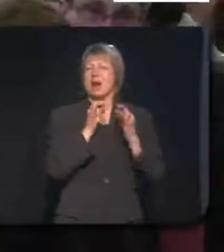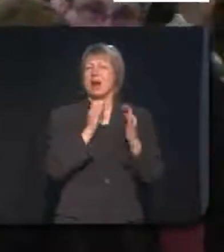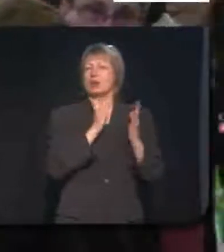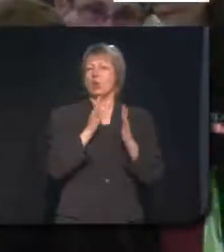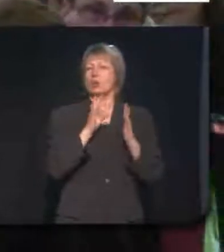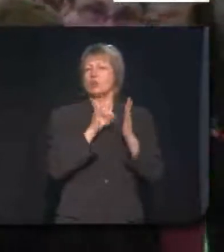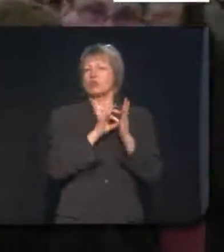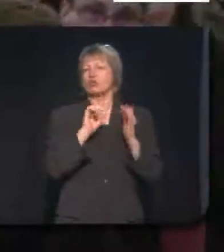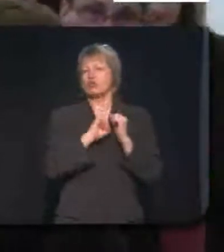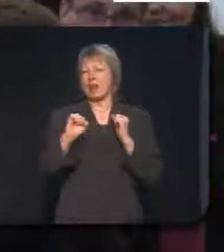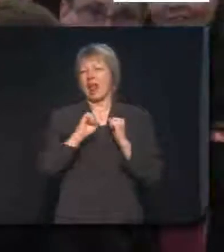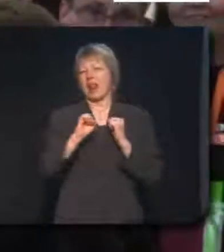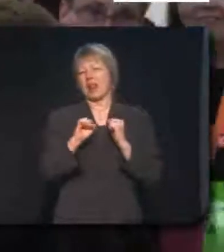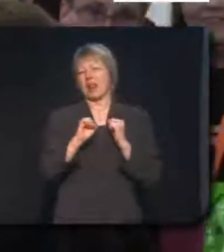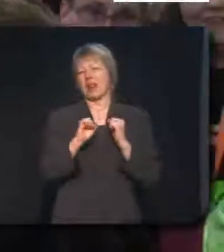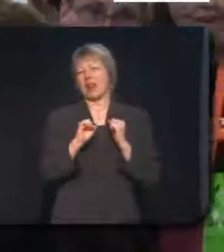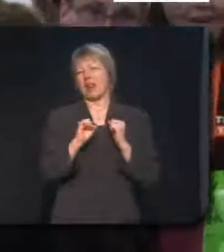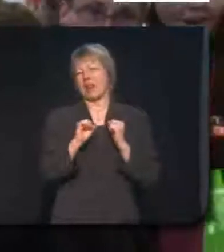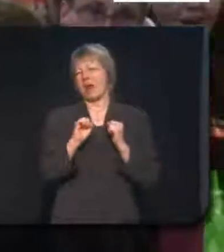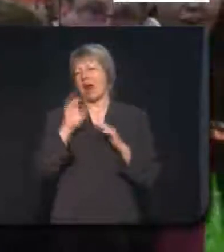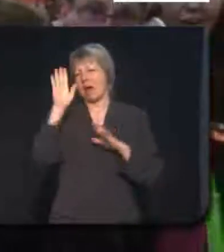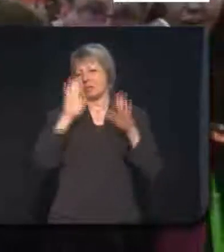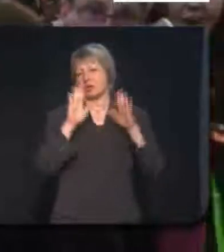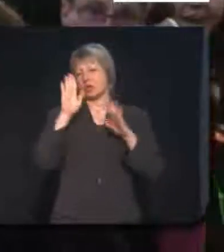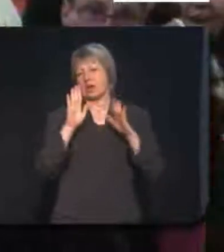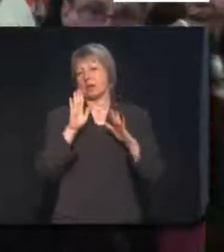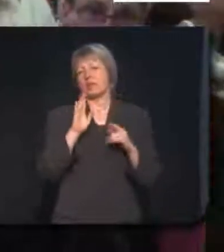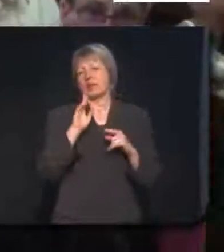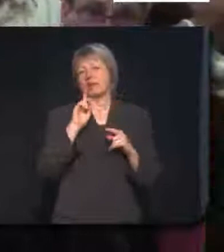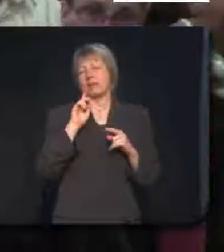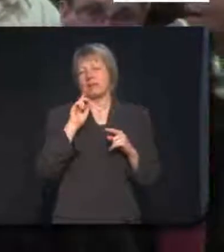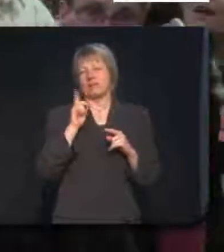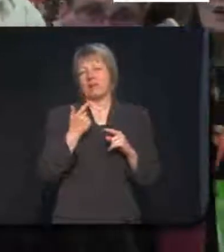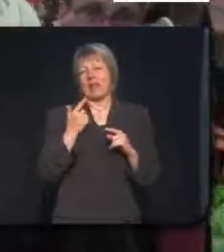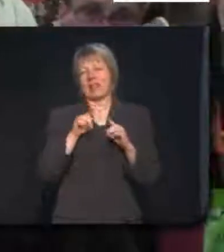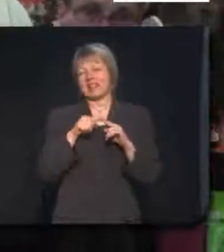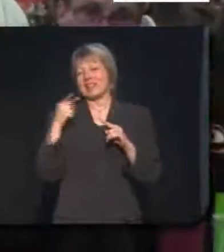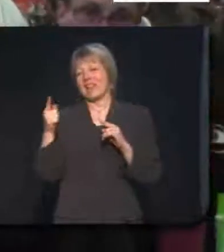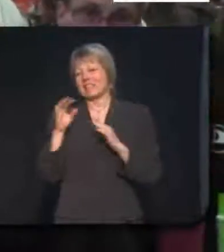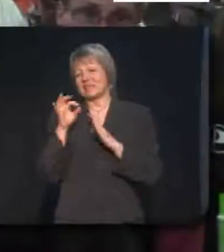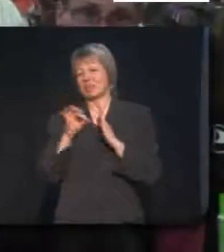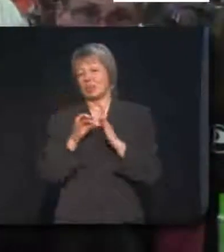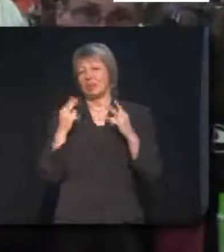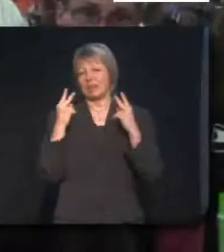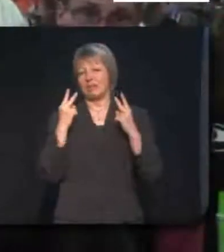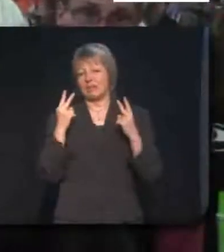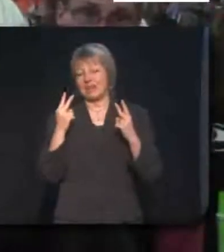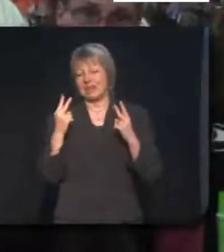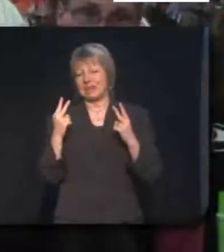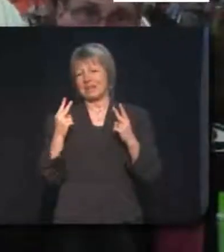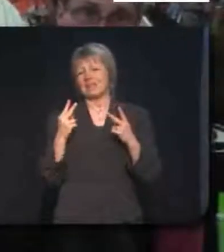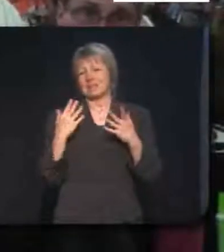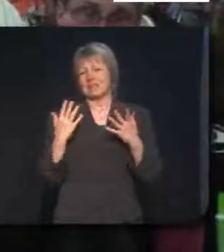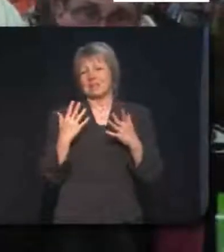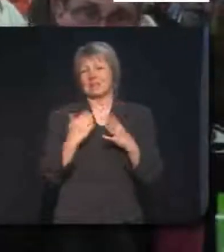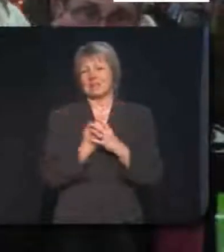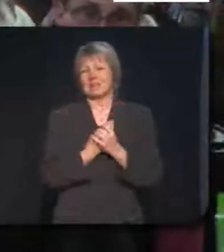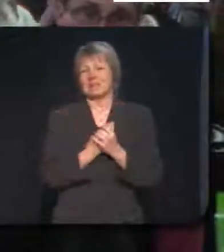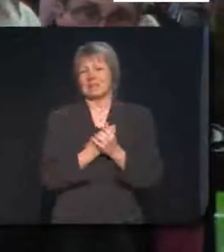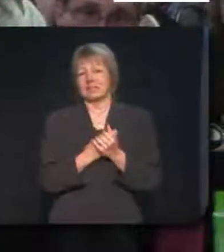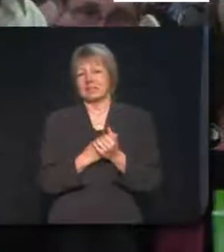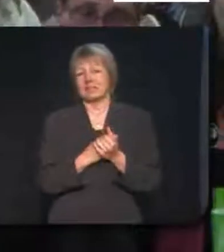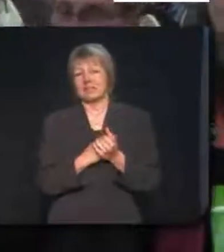schnell abstimmen weil es nächstes Stück der wunderbare Europa Sixpack und dann brauchen wir und deswegen wirklich wenn nichts Neues zu sagen ist vielleicht